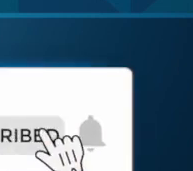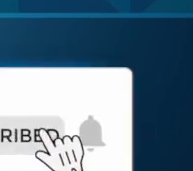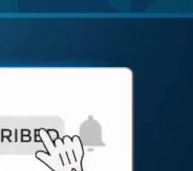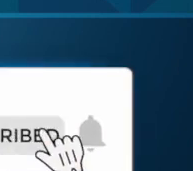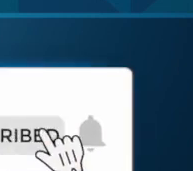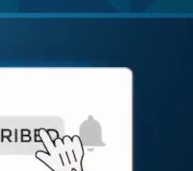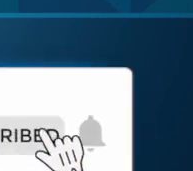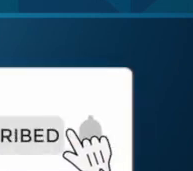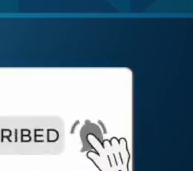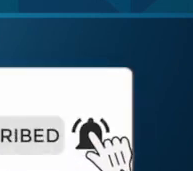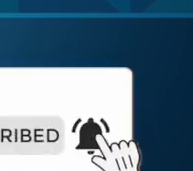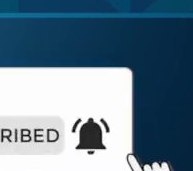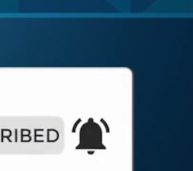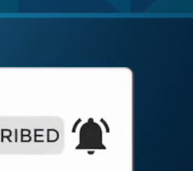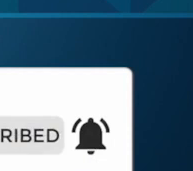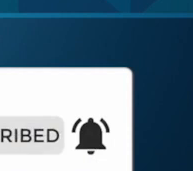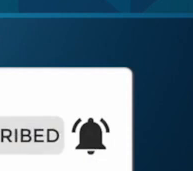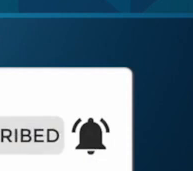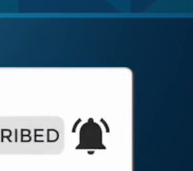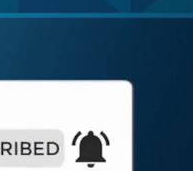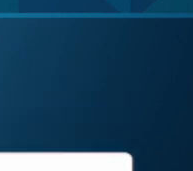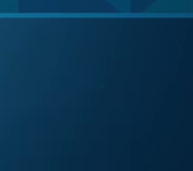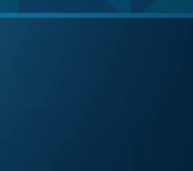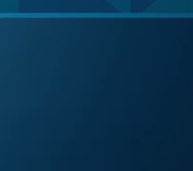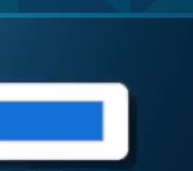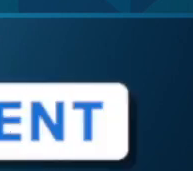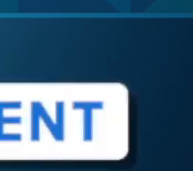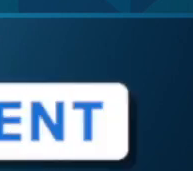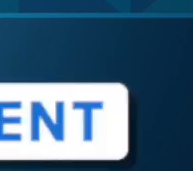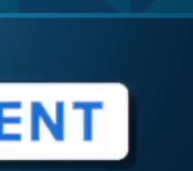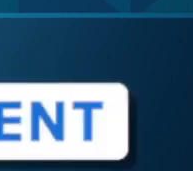canal erteteli, hanehan butão notificação.